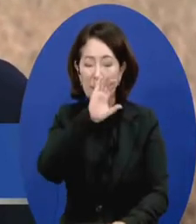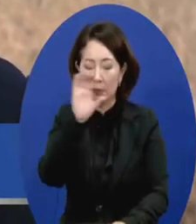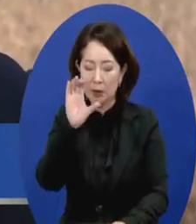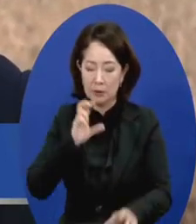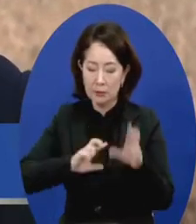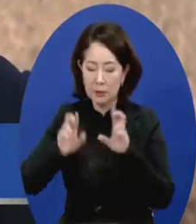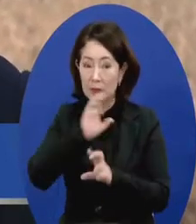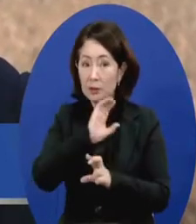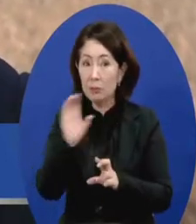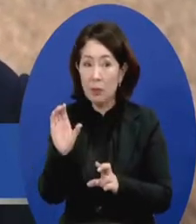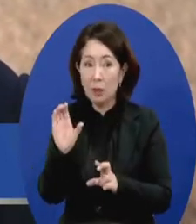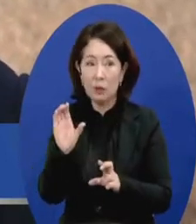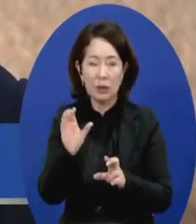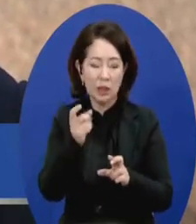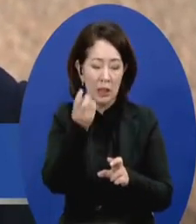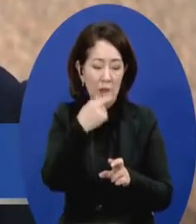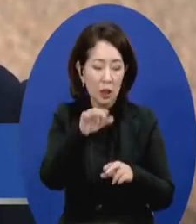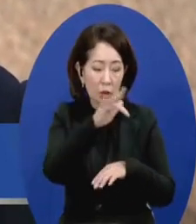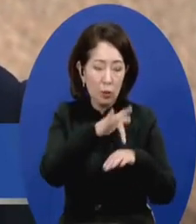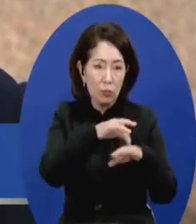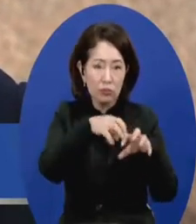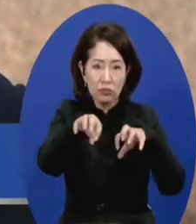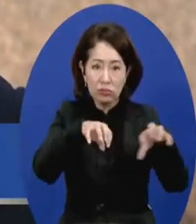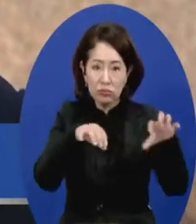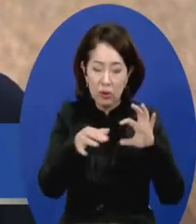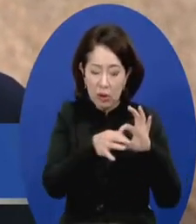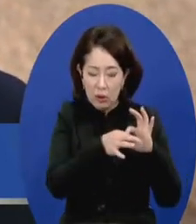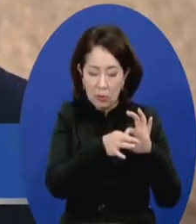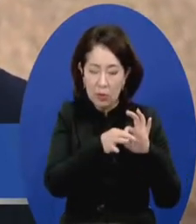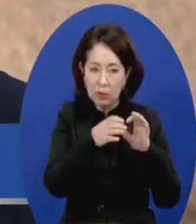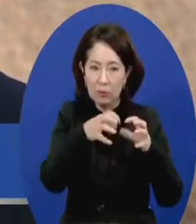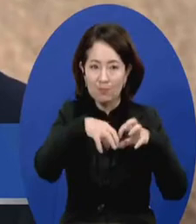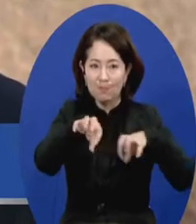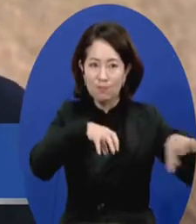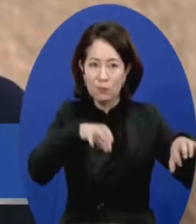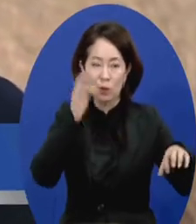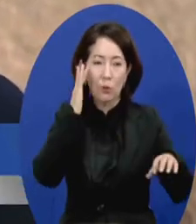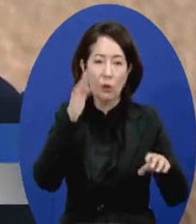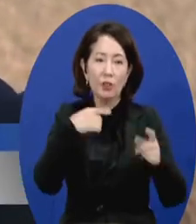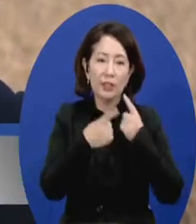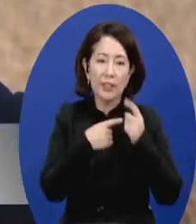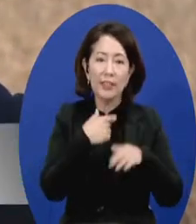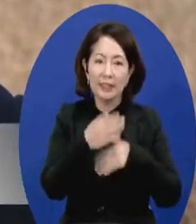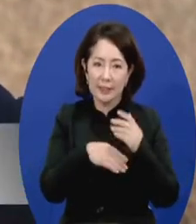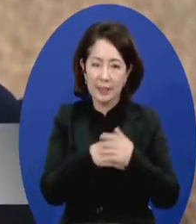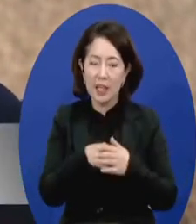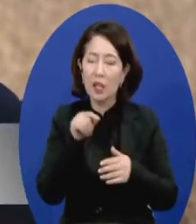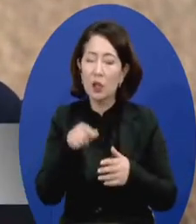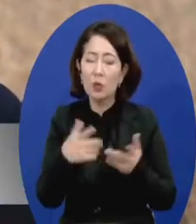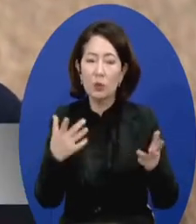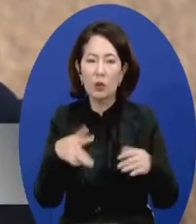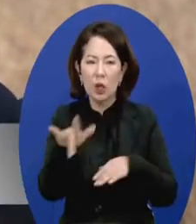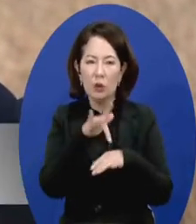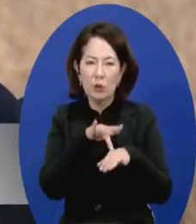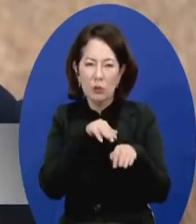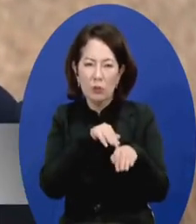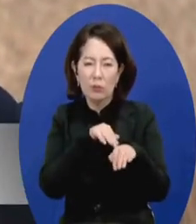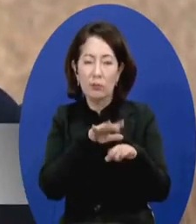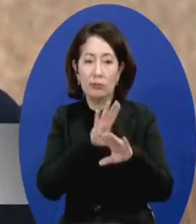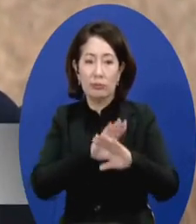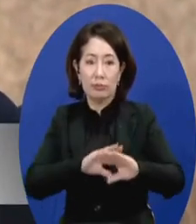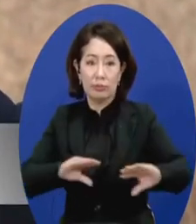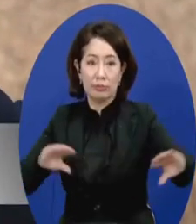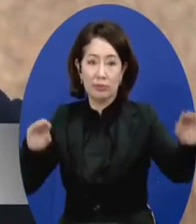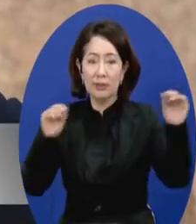одоо бизнесийн байгууллагуудыг энэ дэд төвдөө төшөглж одоо гаргах юм одоо бодлого бол яригдана. Тэгээ энэ нь өөрөө бас энэ төвлөрийг одоо